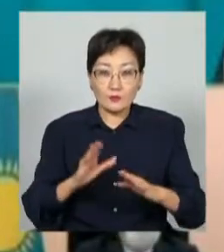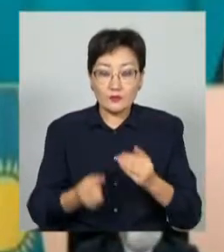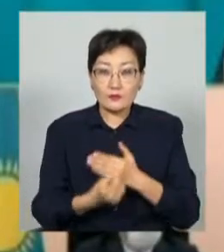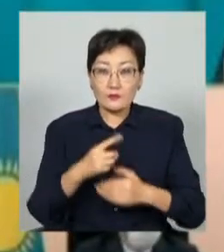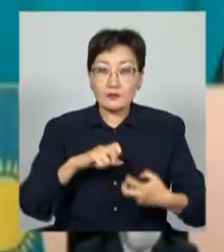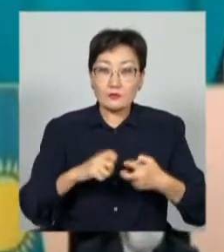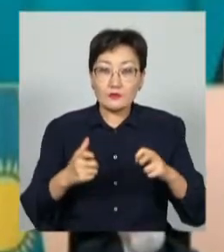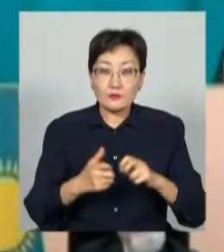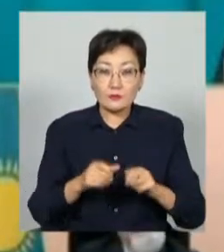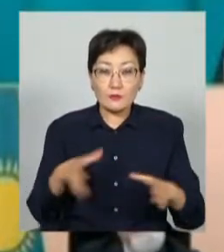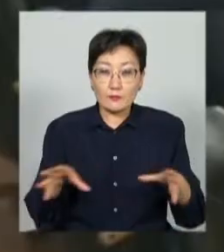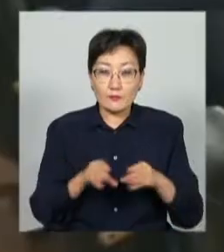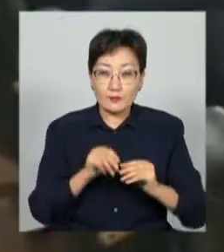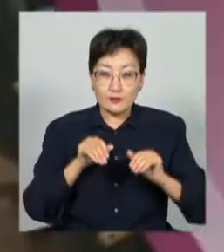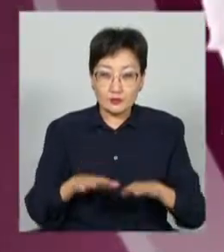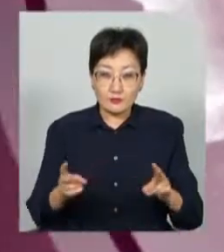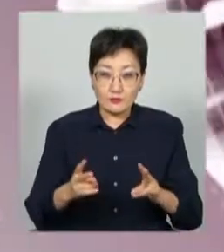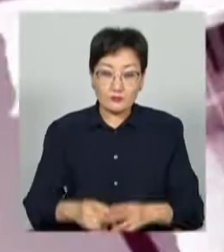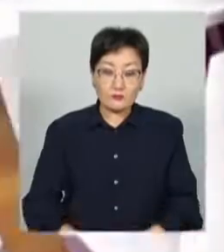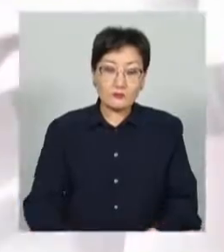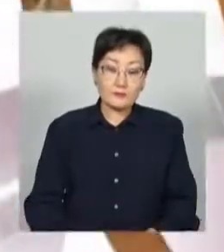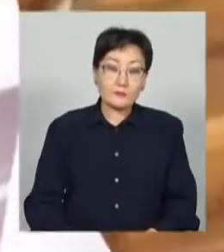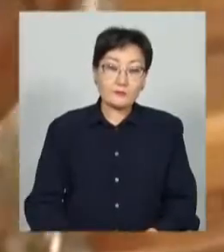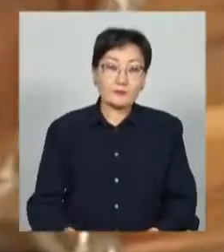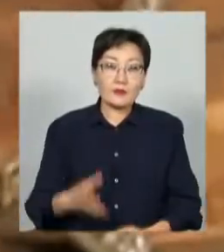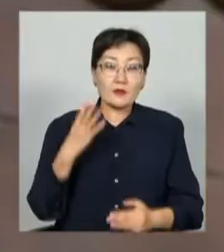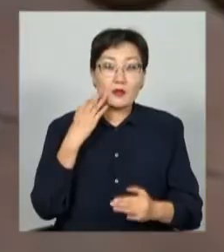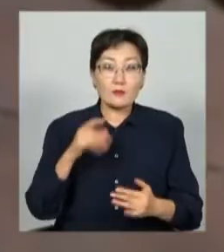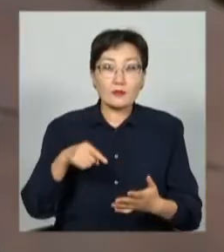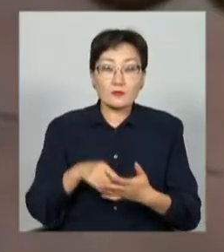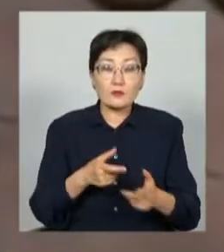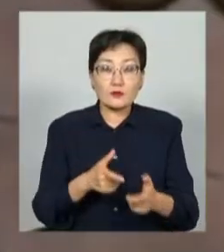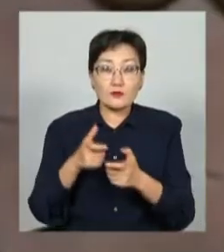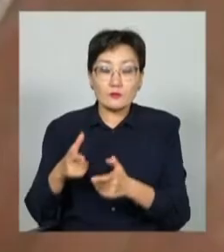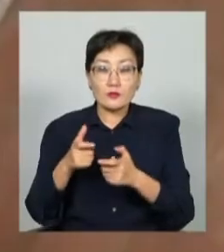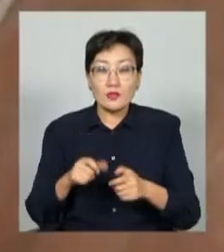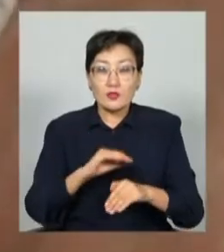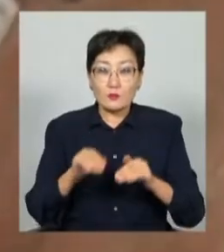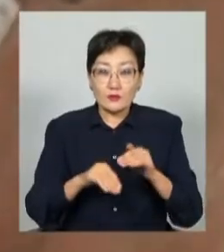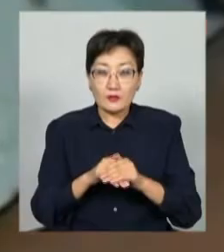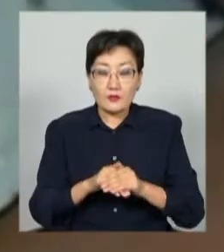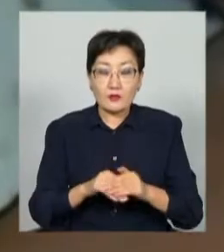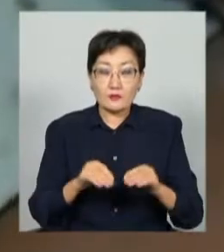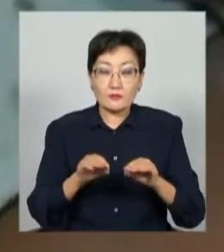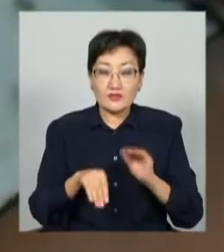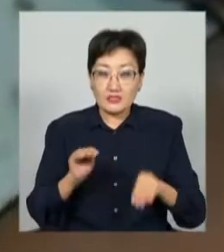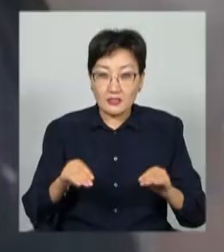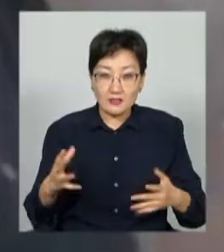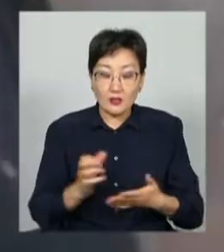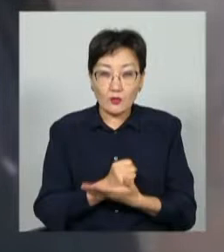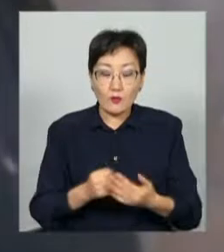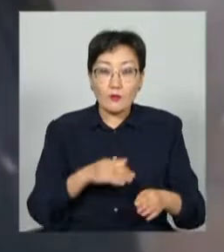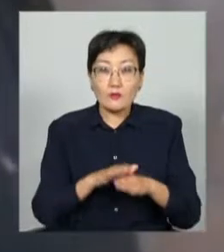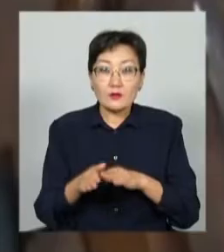туындаған проблемаларды бірлесіп шешуіміз керек. Алматыда қару-жарақ пен оқ-дәрілер жасырынған қойма табылды. Тұтас арсенал